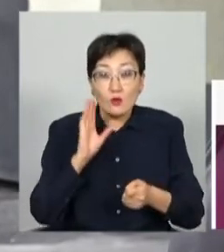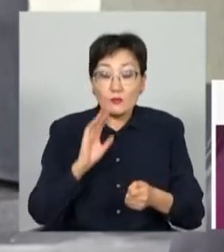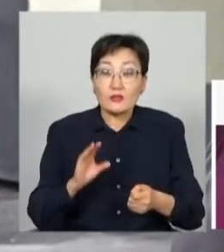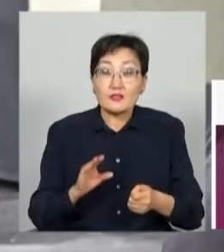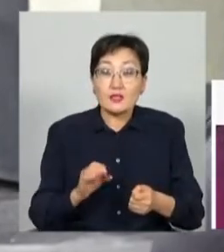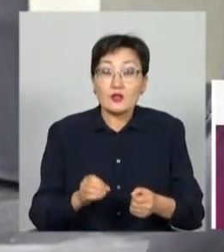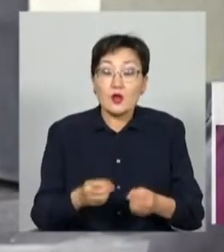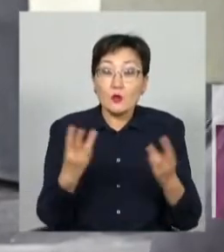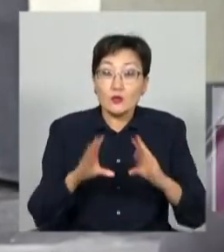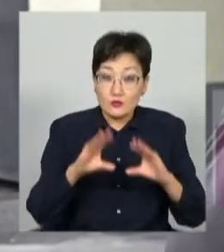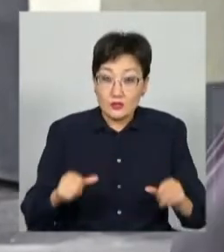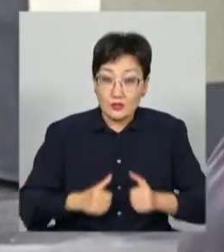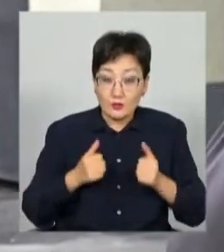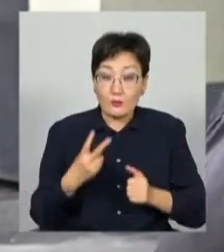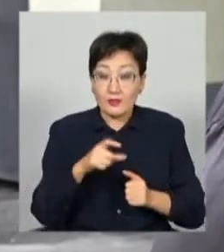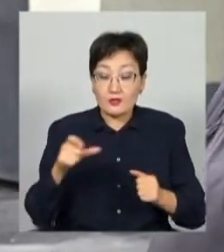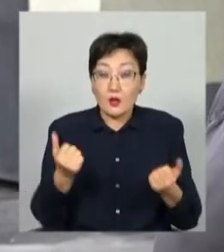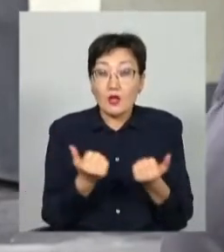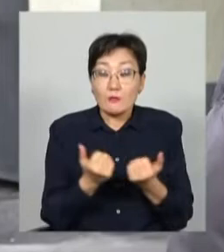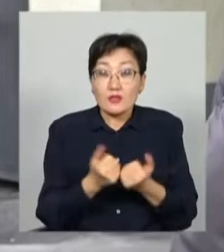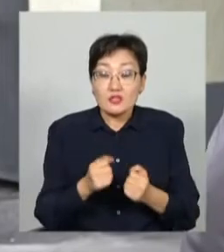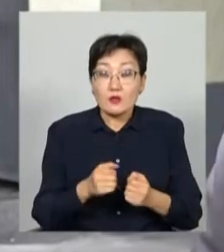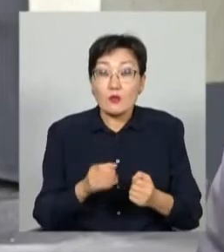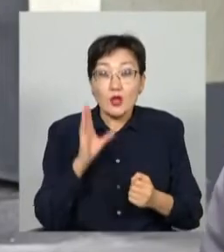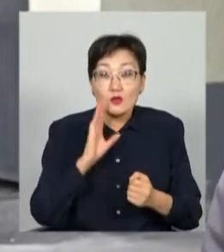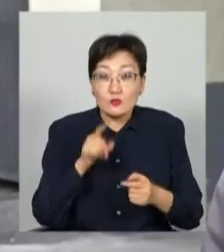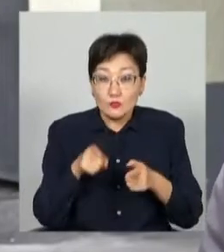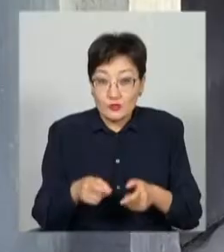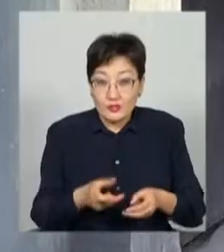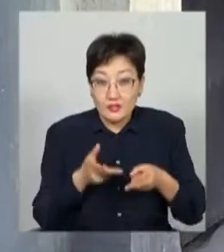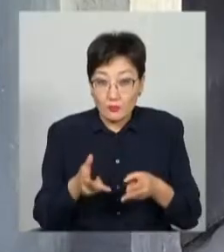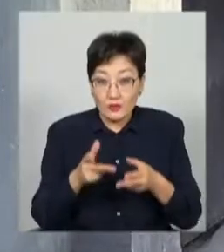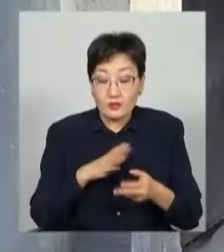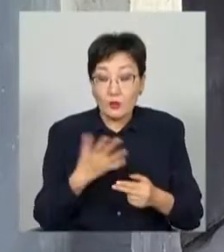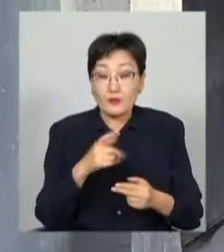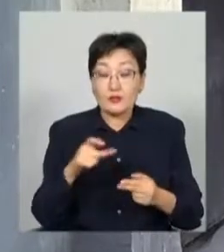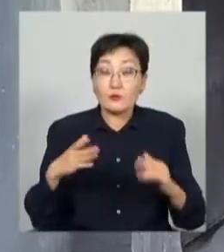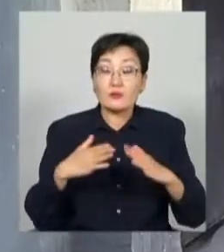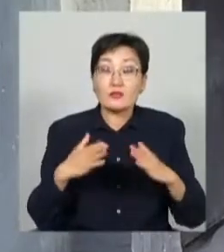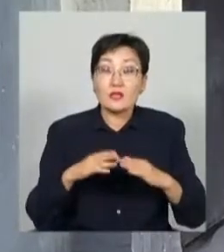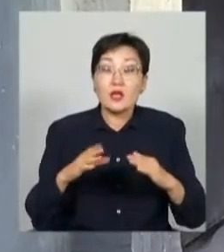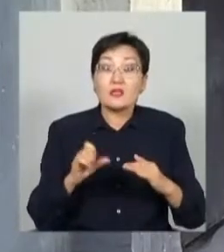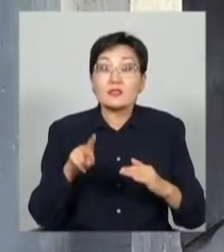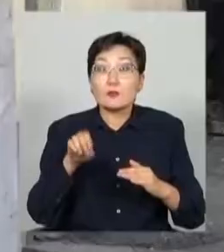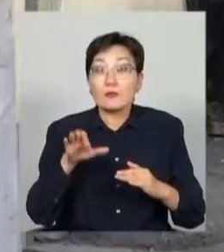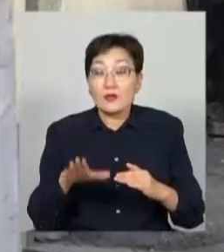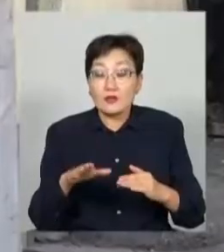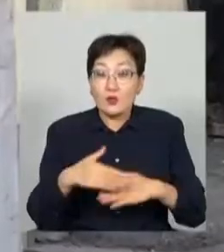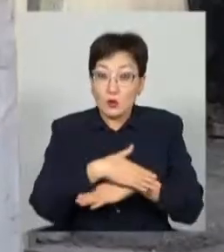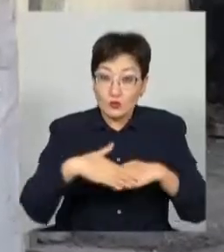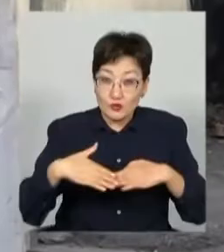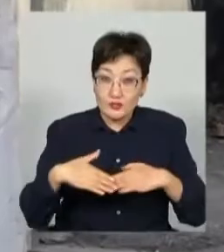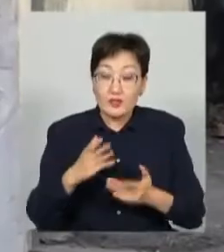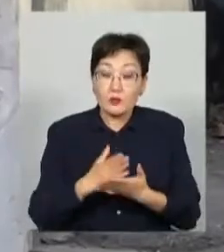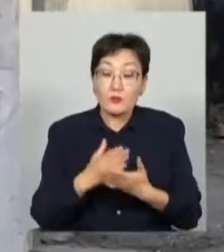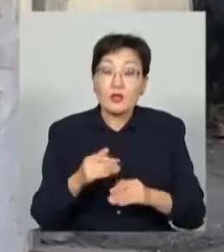söndürüge tırıstım. 2-nji qabattağı körşi terezeden şlang şıgarıp suudı sol jerden jiberdi. 5 qabatlı tırgın üy Sätpaev köşesinin boyunda